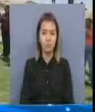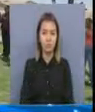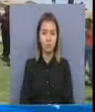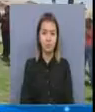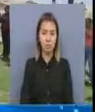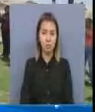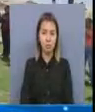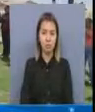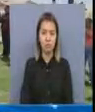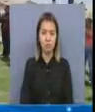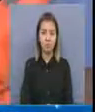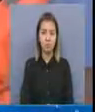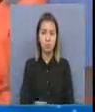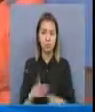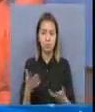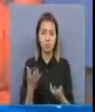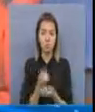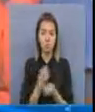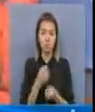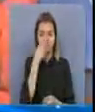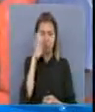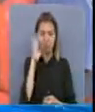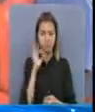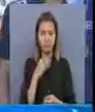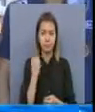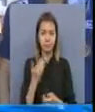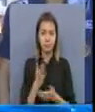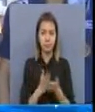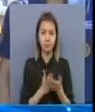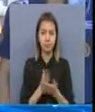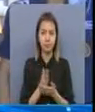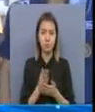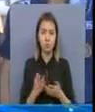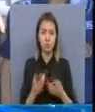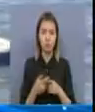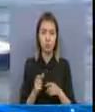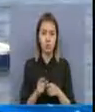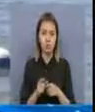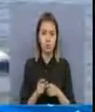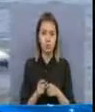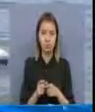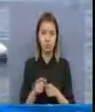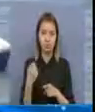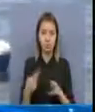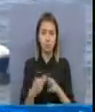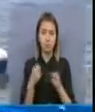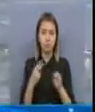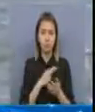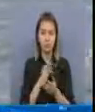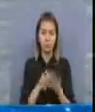құтқару жасағының құтқарушыларымен Ақмола облысы бойынша аппараттар медицинасы орталығының мамандары жағажайдағы құтқарушы